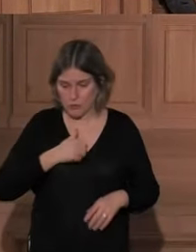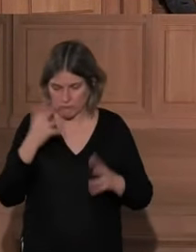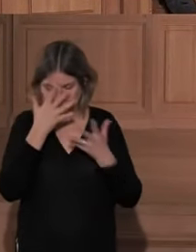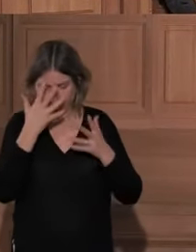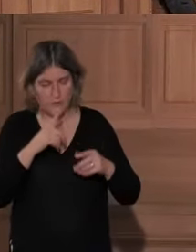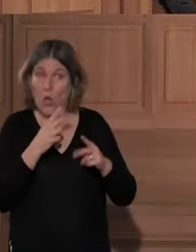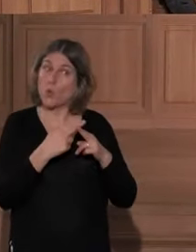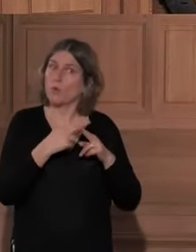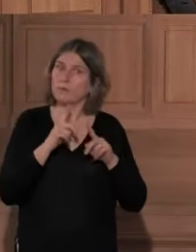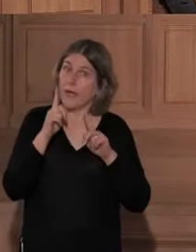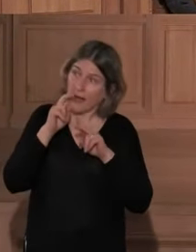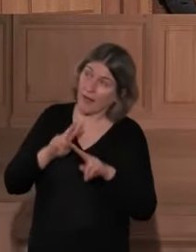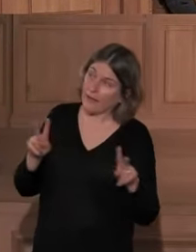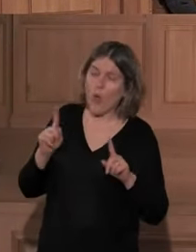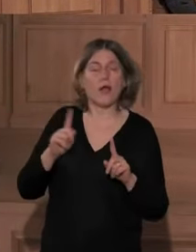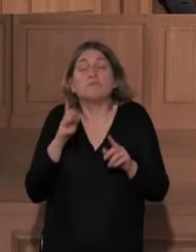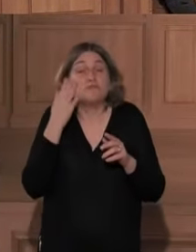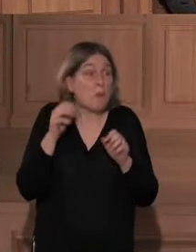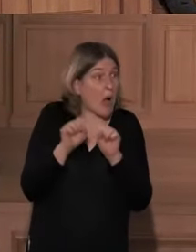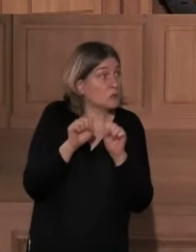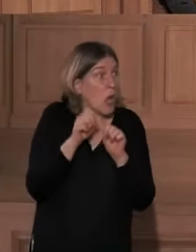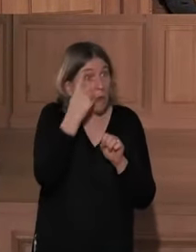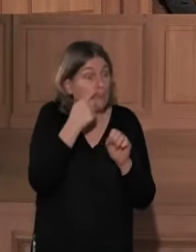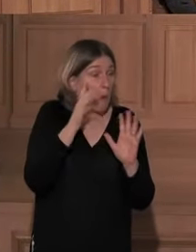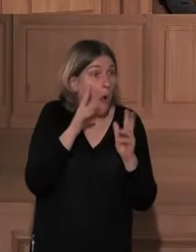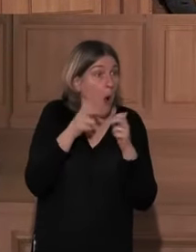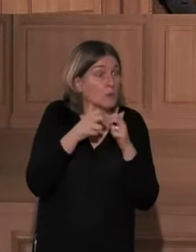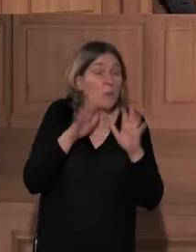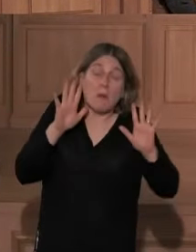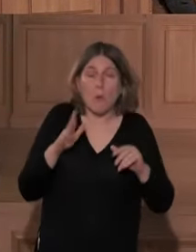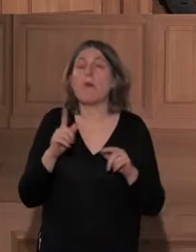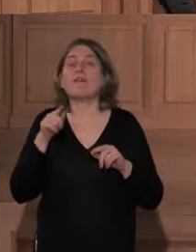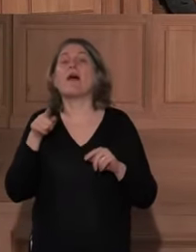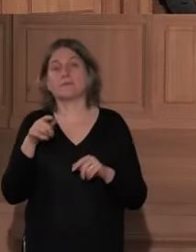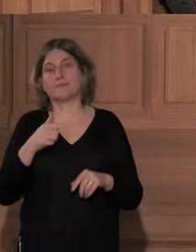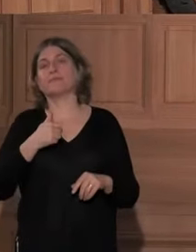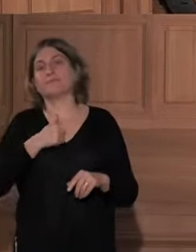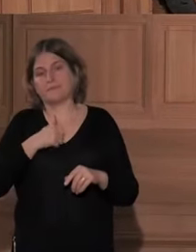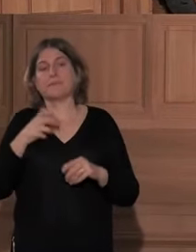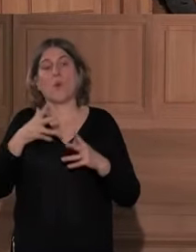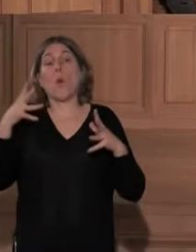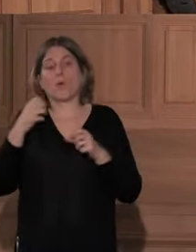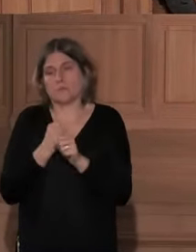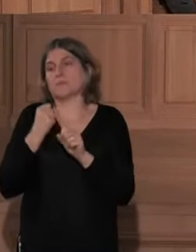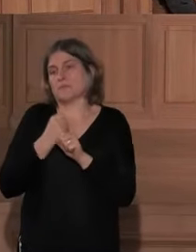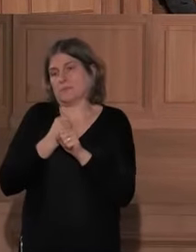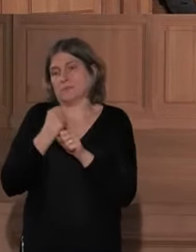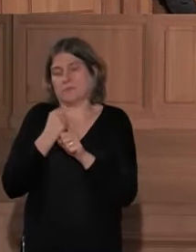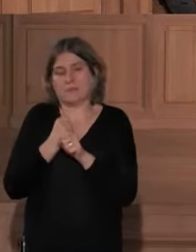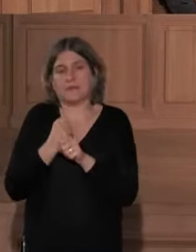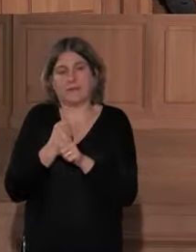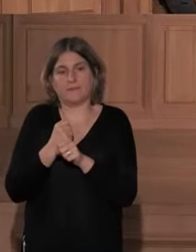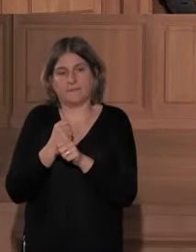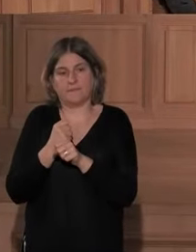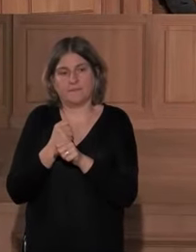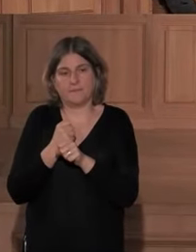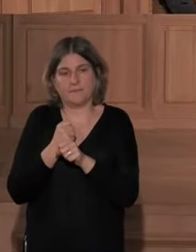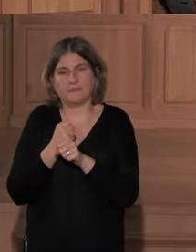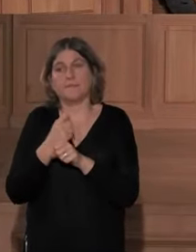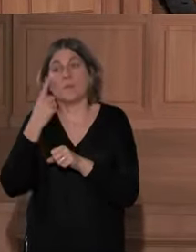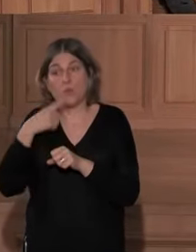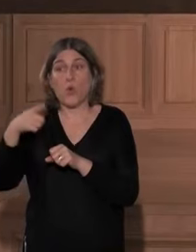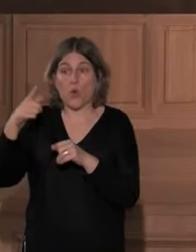C'est des sœurs. Je ne sais pas si elles sont sœurs, mais Sophie Cluzel et Claire Compagnon ont fait un gros travail, il faut quand même le souligner, de